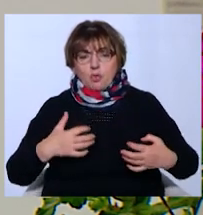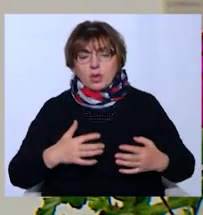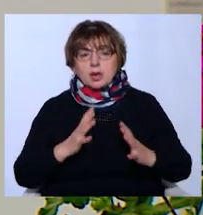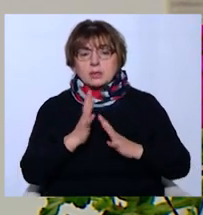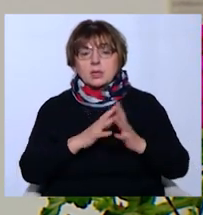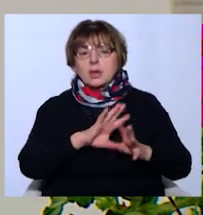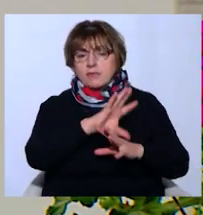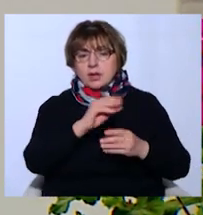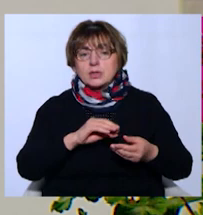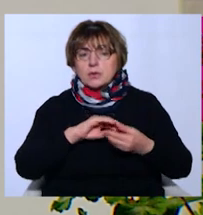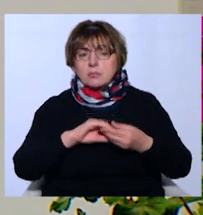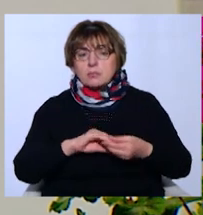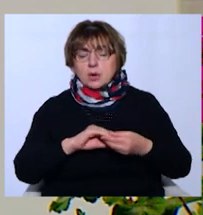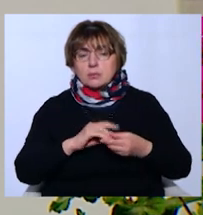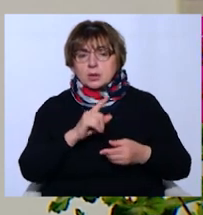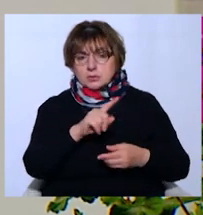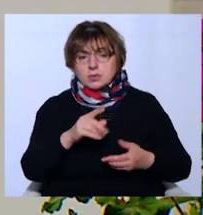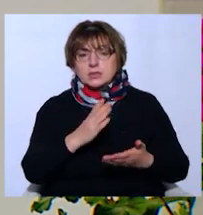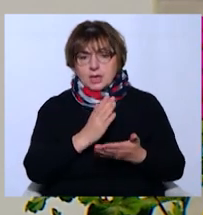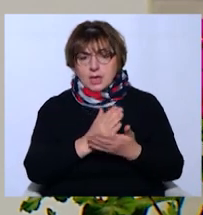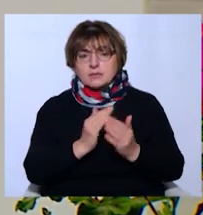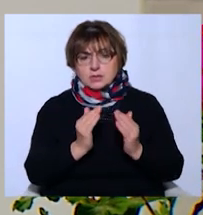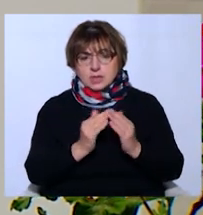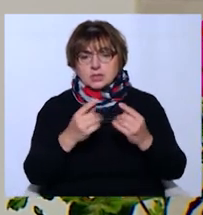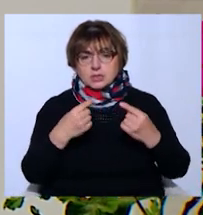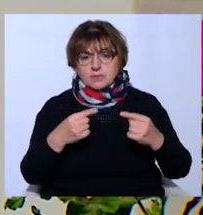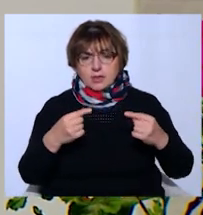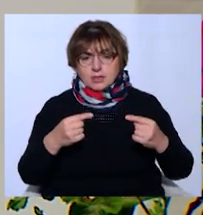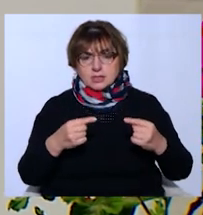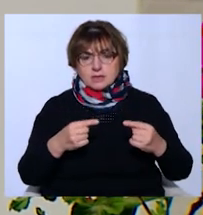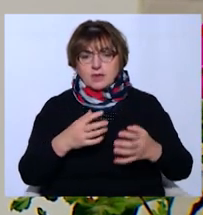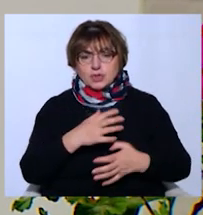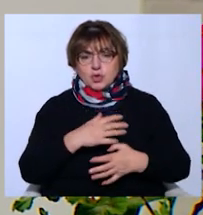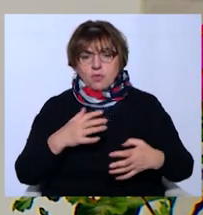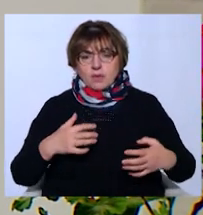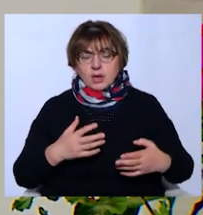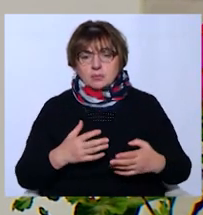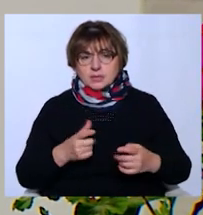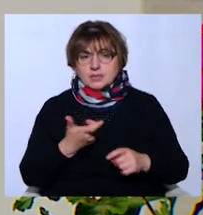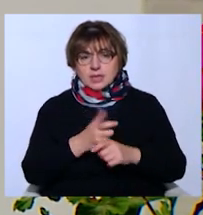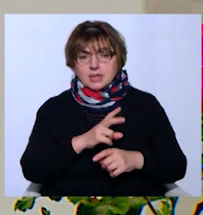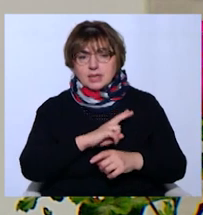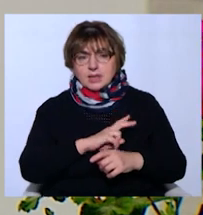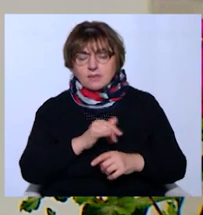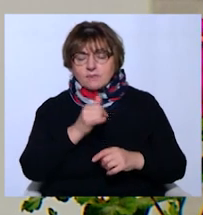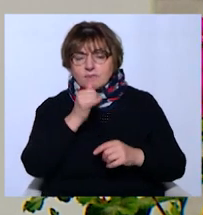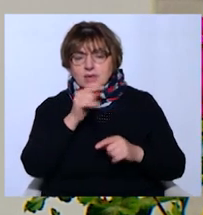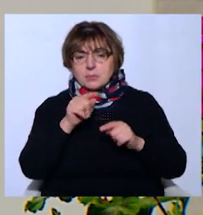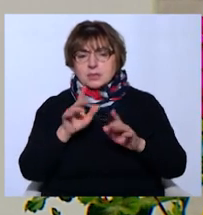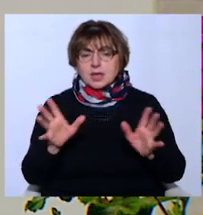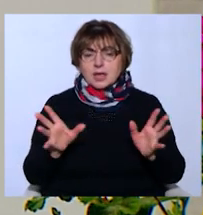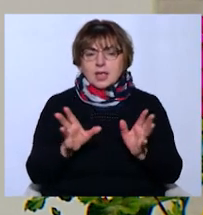ჩვენი მეგობარიც არის. თქვენს კავთ ალბათ სახში სხვადასხვა არსება, რომელიც ძალიან გიყვართ და ვერც კი წარმოგიდგენიათ